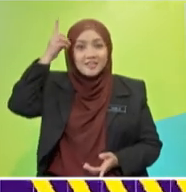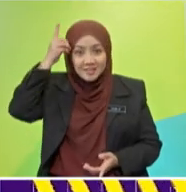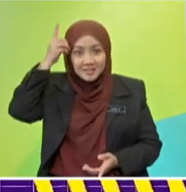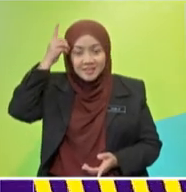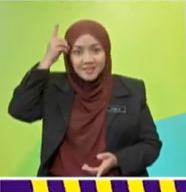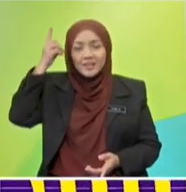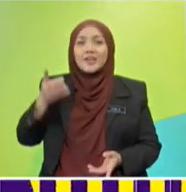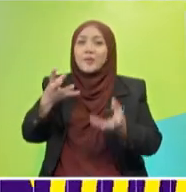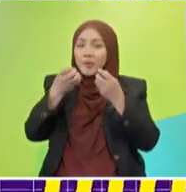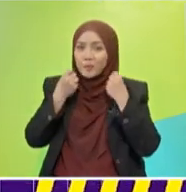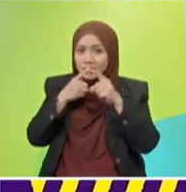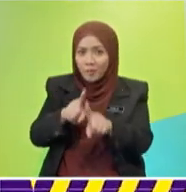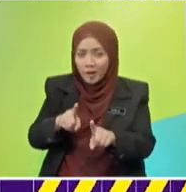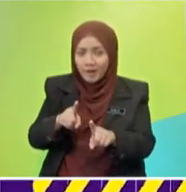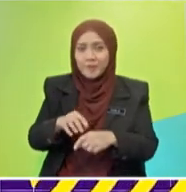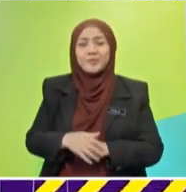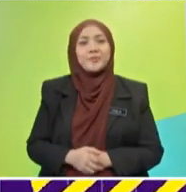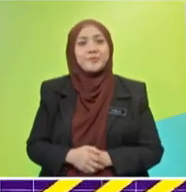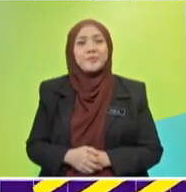jawab silakan